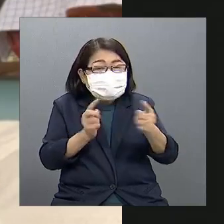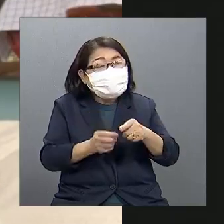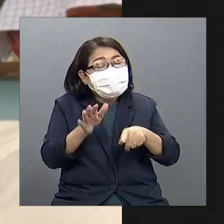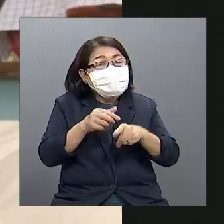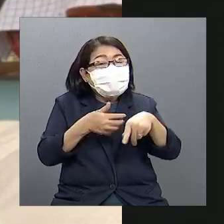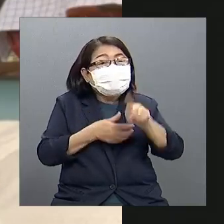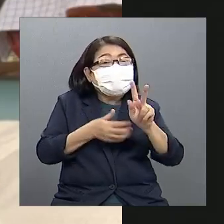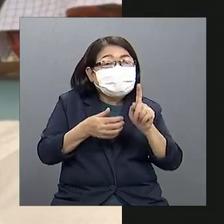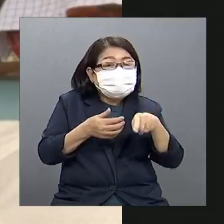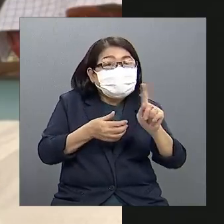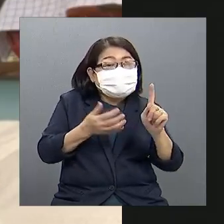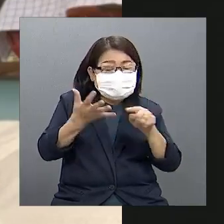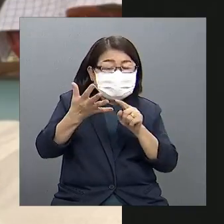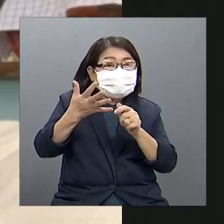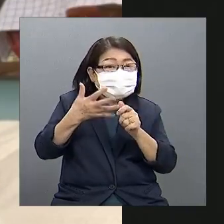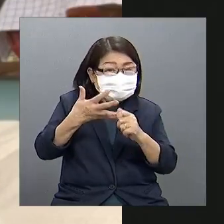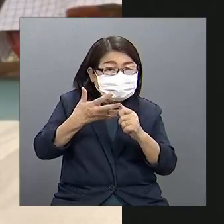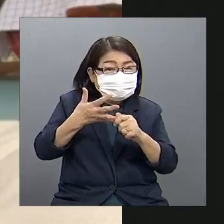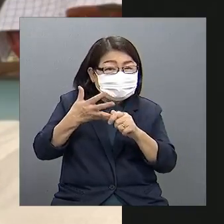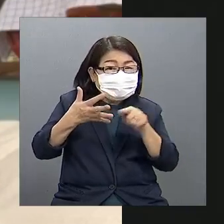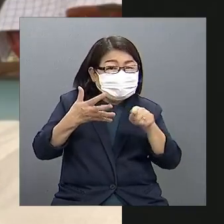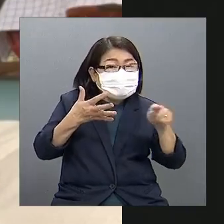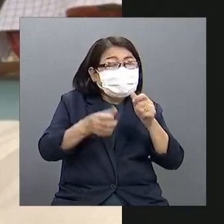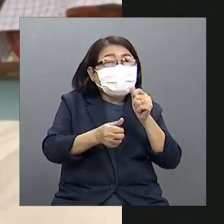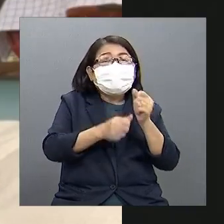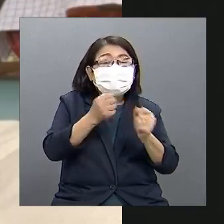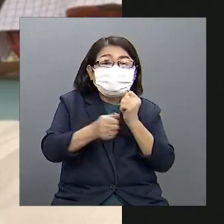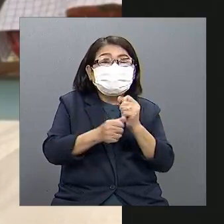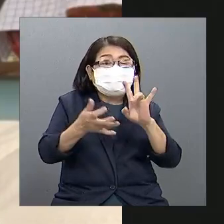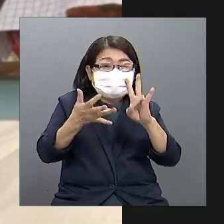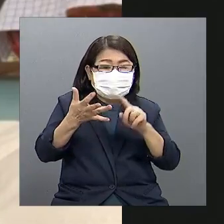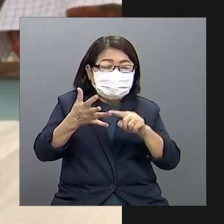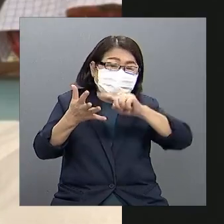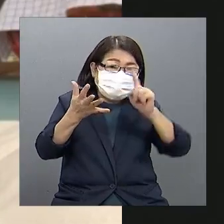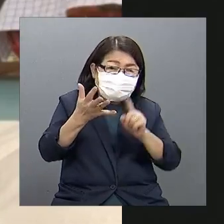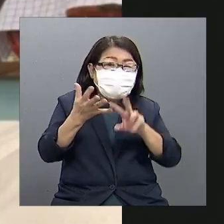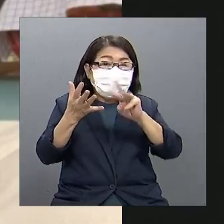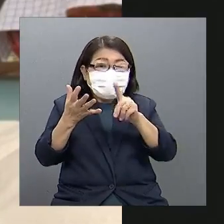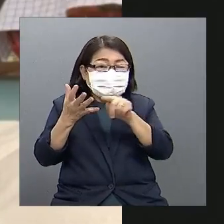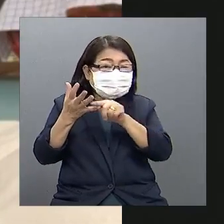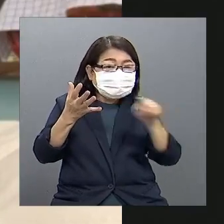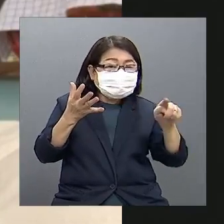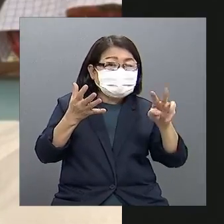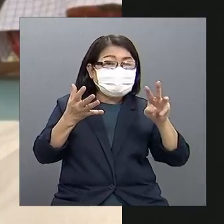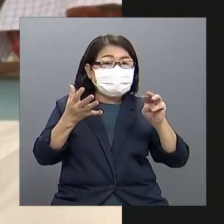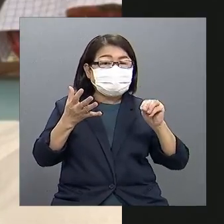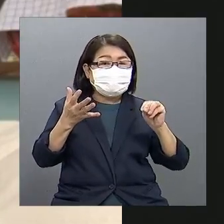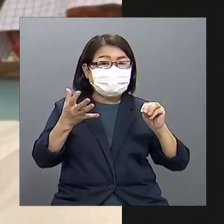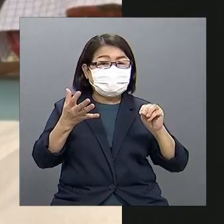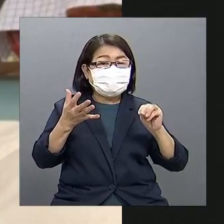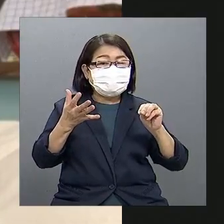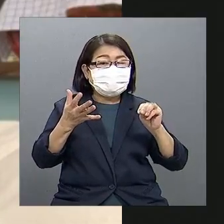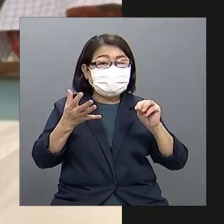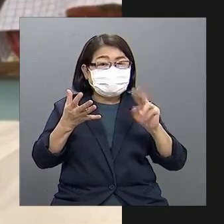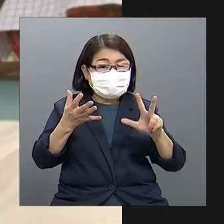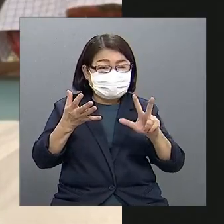าสู่วัยเรียนตอนปลายก็คือเด็กประถมปลายค่ะแล้วก็ไปเป็นวัยรุ่นถัดจากวัยรุ่นไปก็น่าจะเตรียมความพร้อมแล้วก็เ